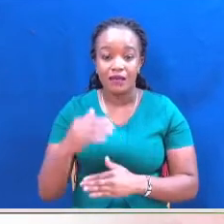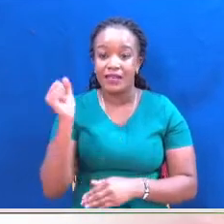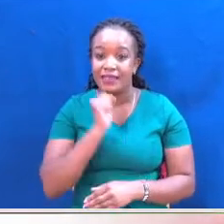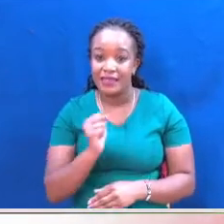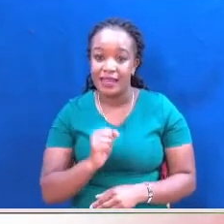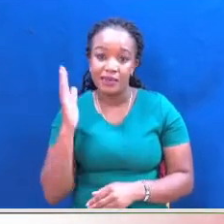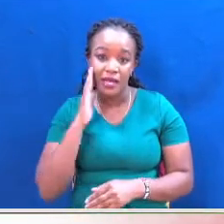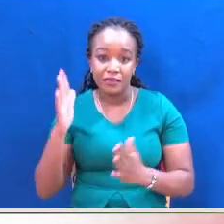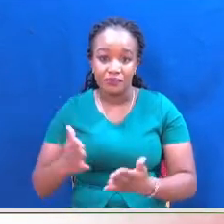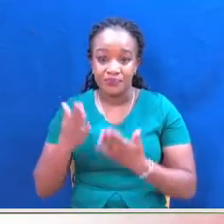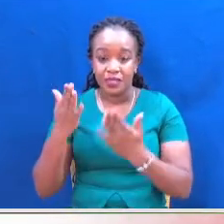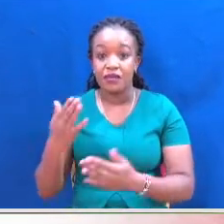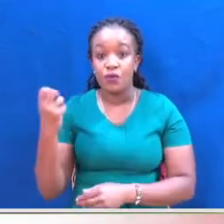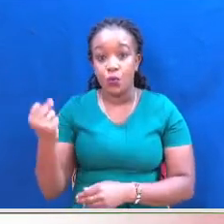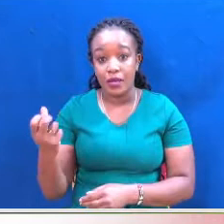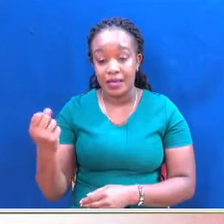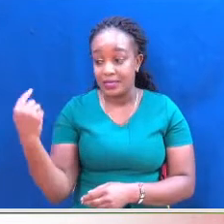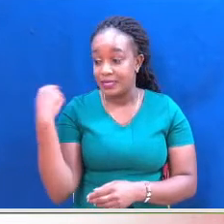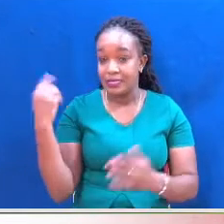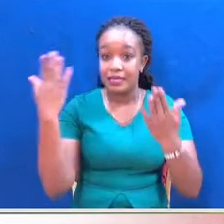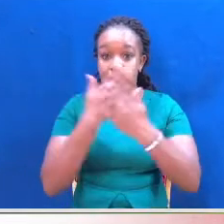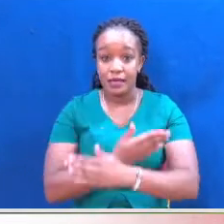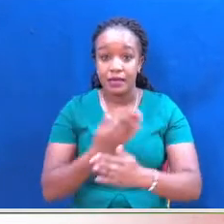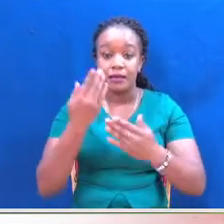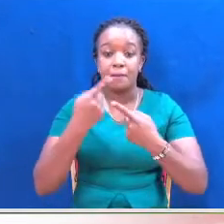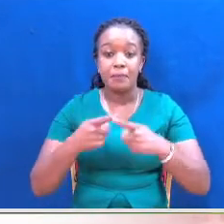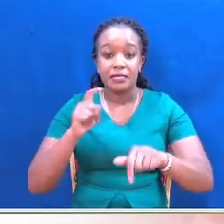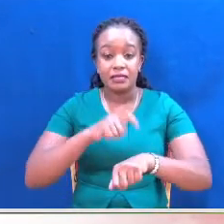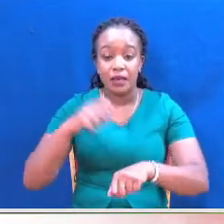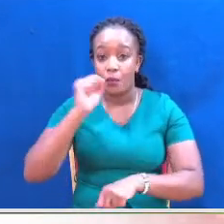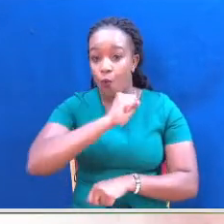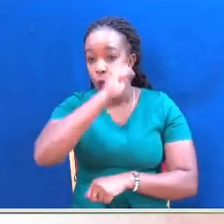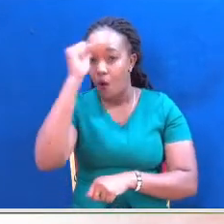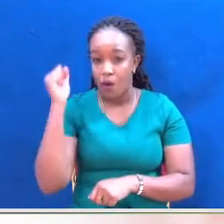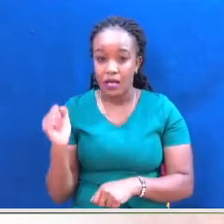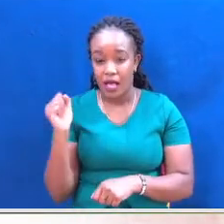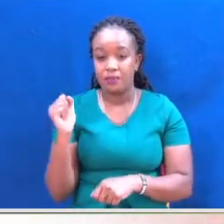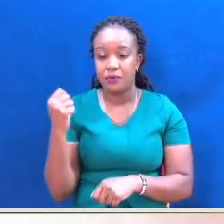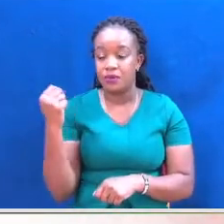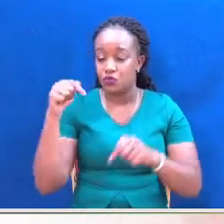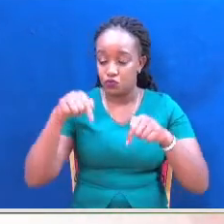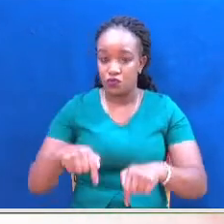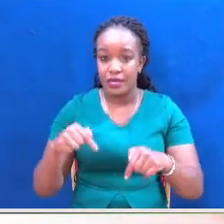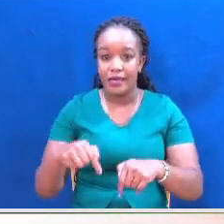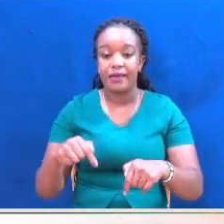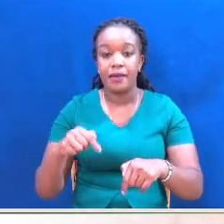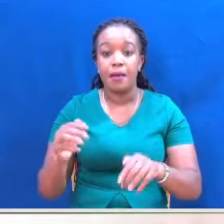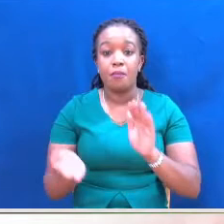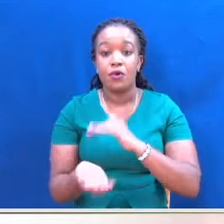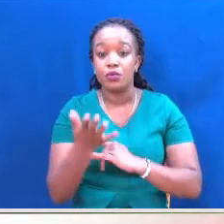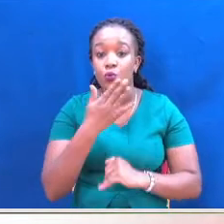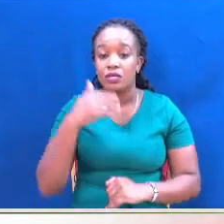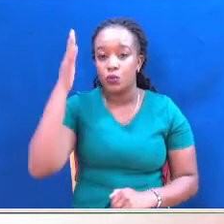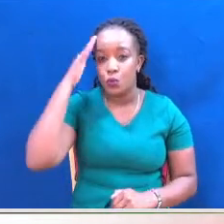jana jioni, ila nyanya huyo alipoamka asubuhi ya leo alizua kioja akitaka kujua